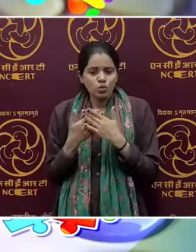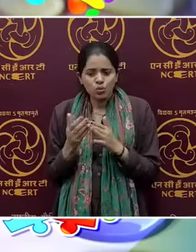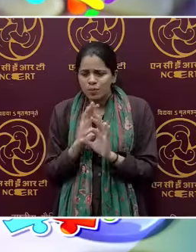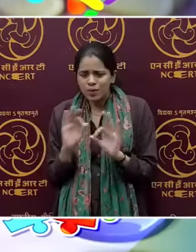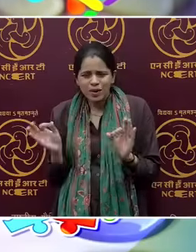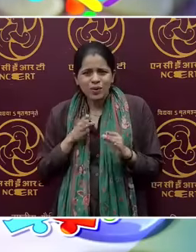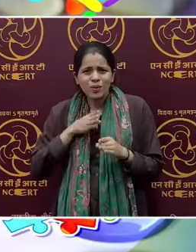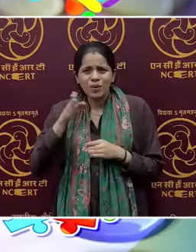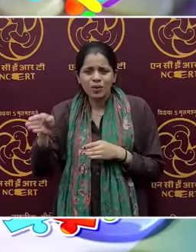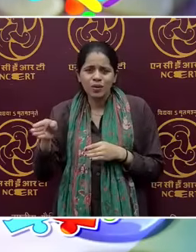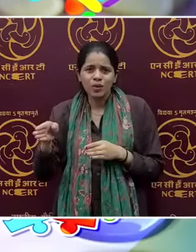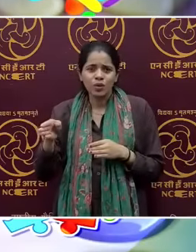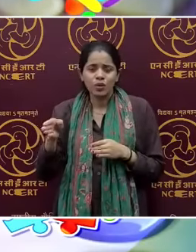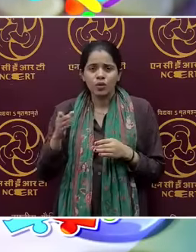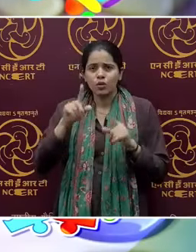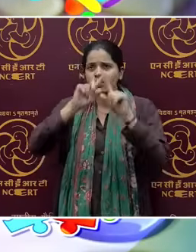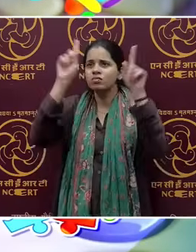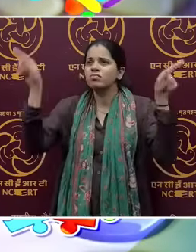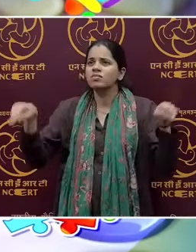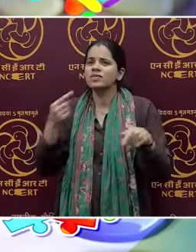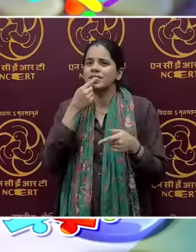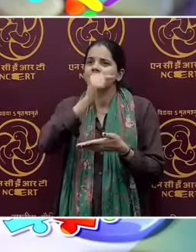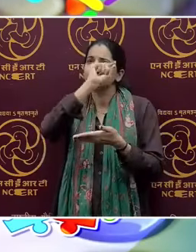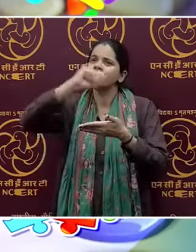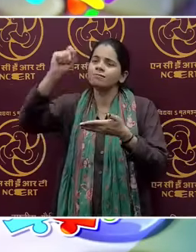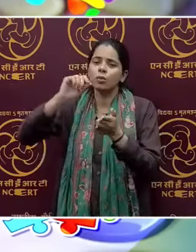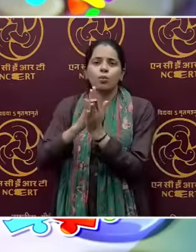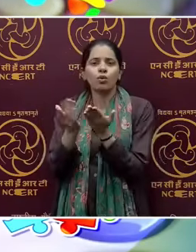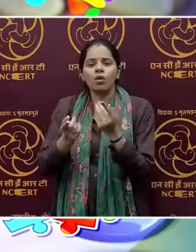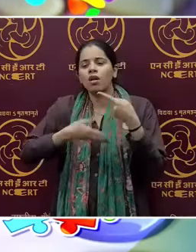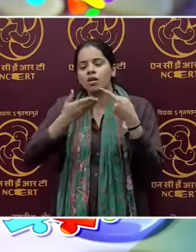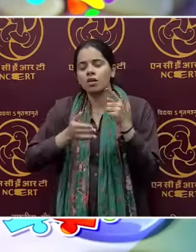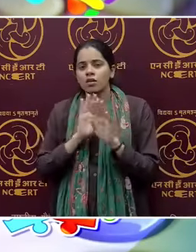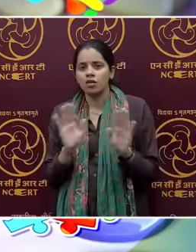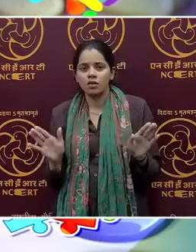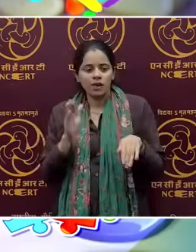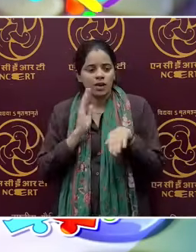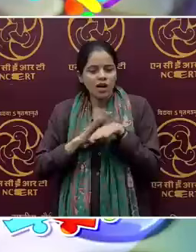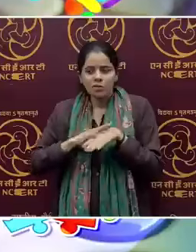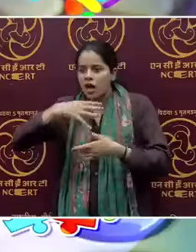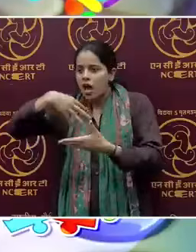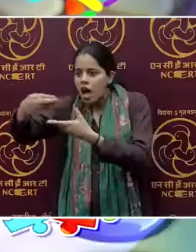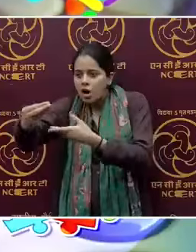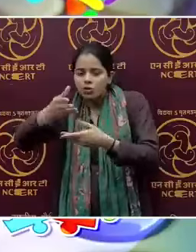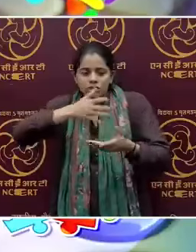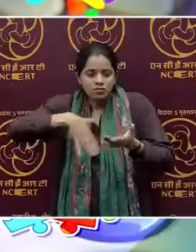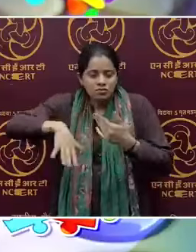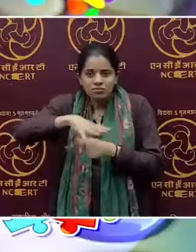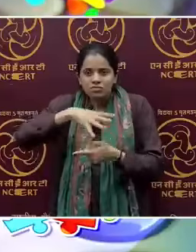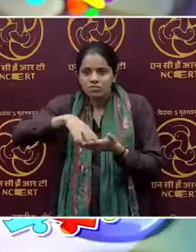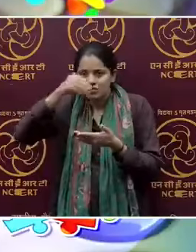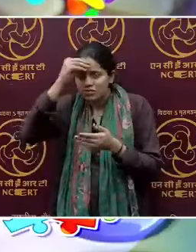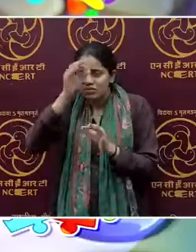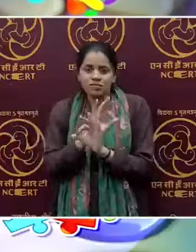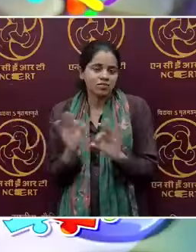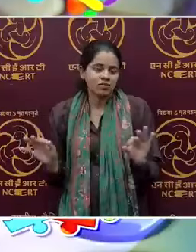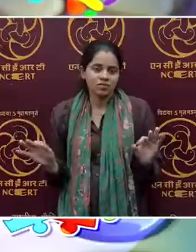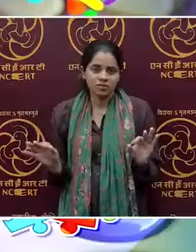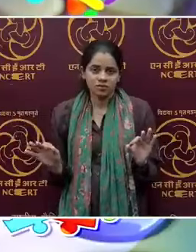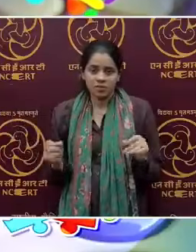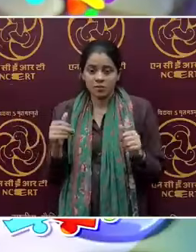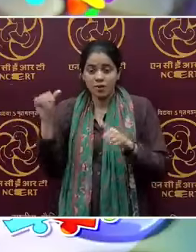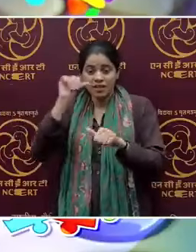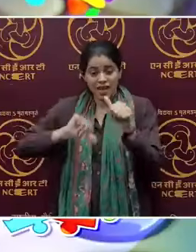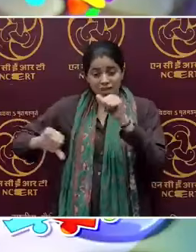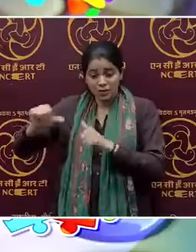है. हर स्कूल में चॉकबोर्ड एंड बुक से होता है, कोई एक्सपीरियंशियल लर्निंग नहीं होता है. मगर एक्सपीरियंशियल लर्निंग करे तो